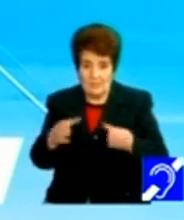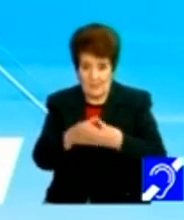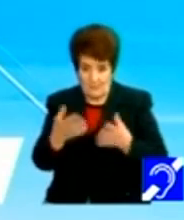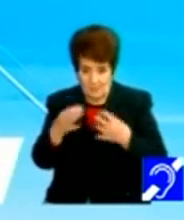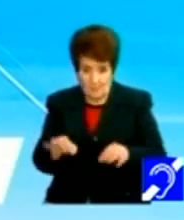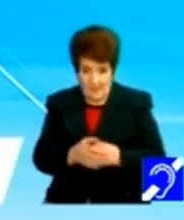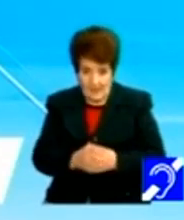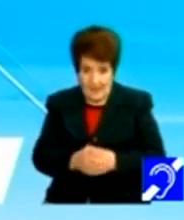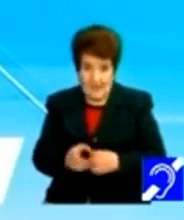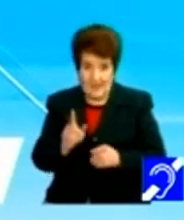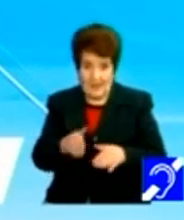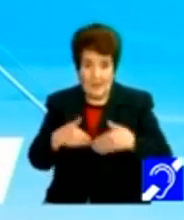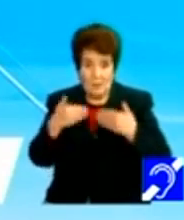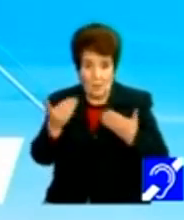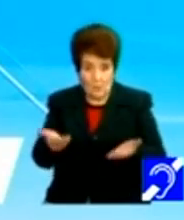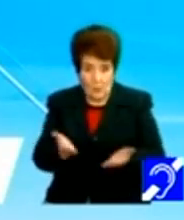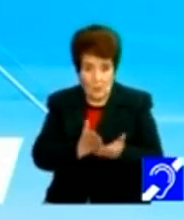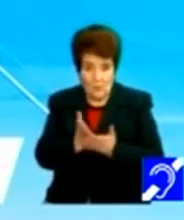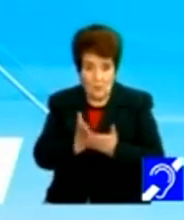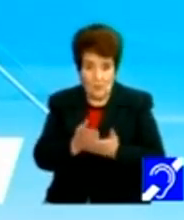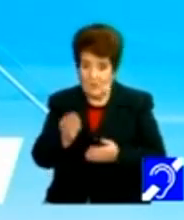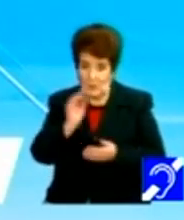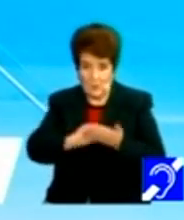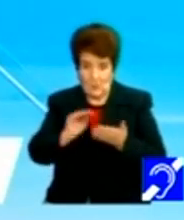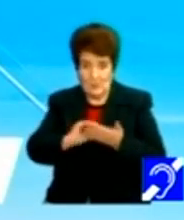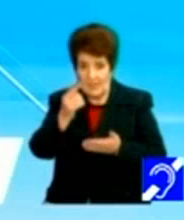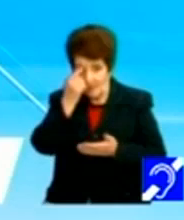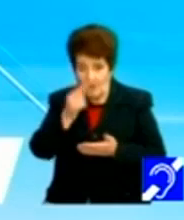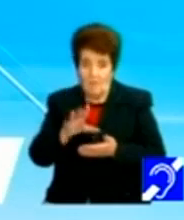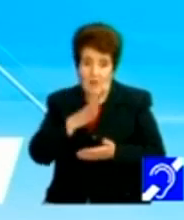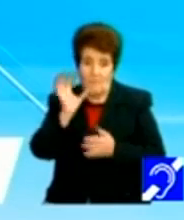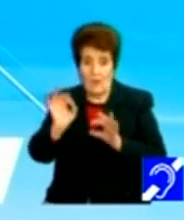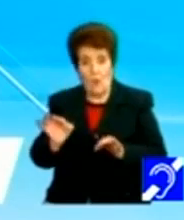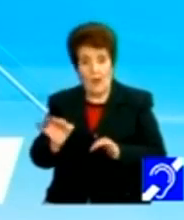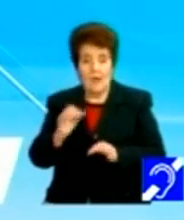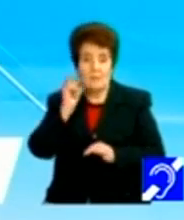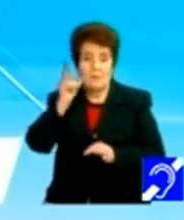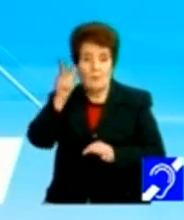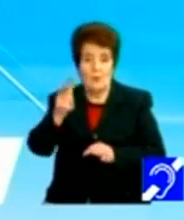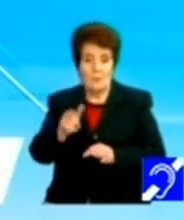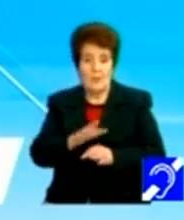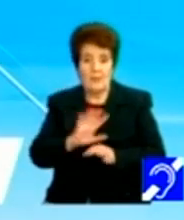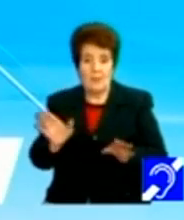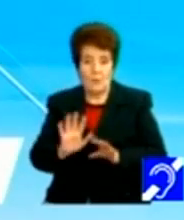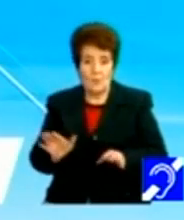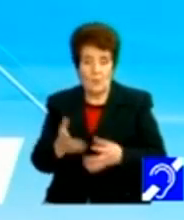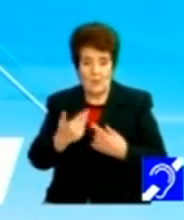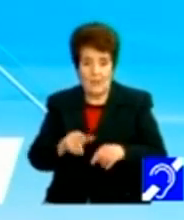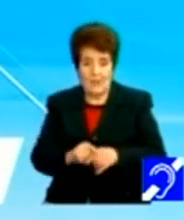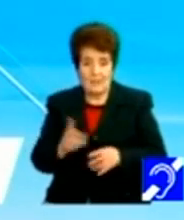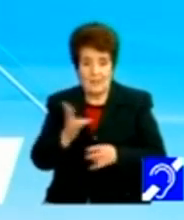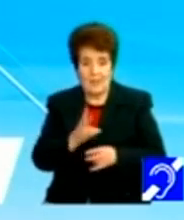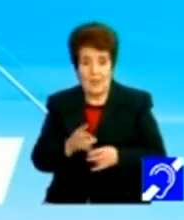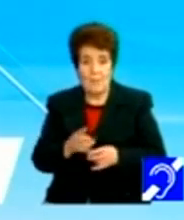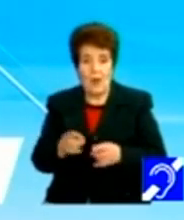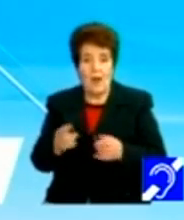Liberal. Atunci când propui pe cineva într-o funcție, nu îi scrii în frunte că va fi corect mâine, poimâine sau nu. Și de asta tot trebuie ținut cont.